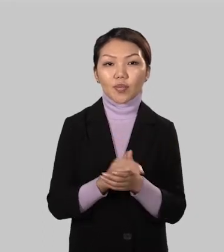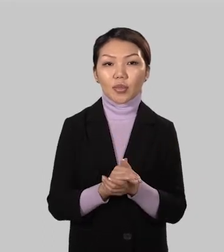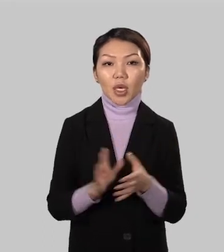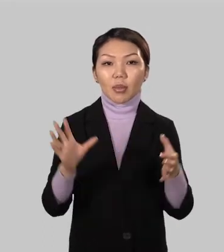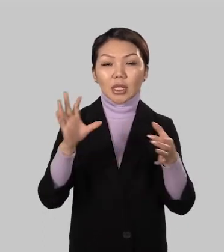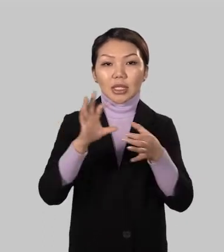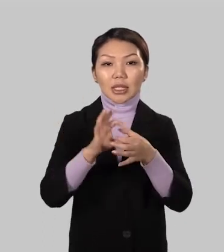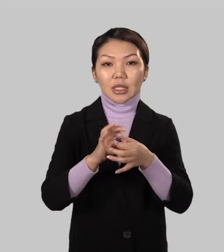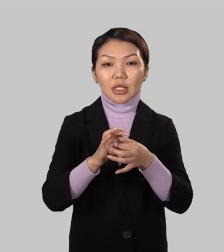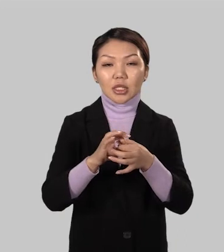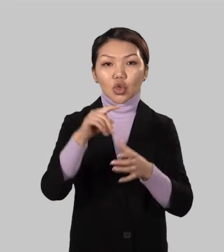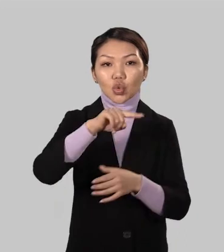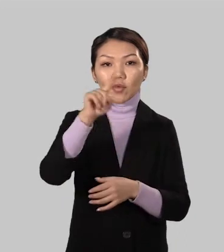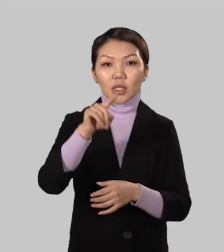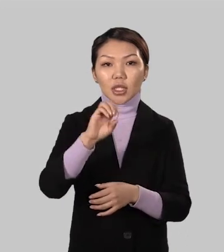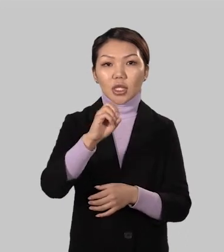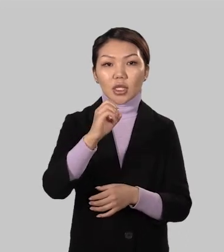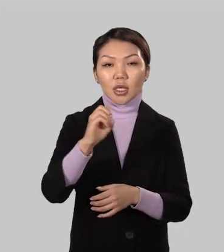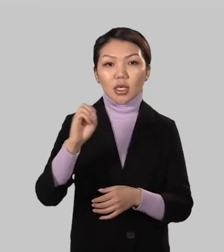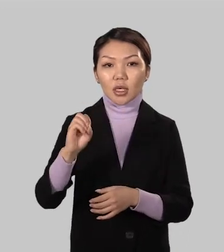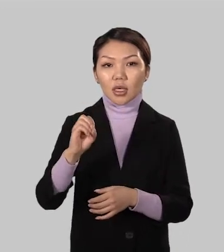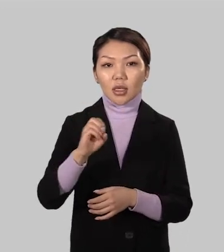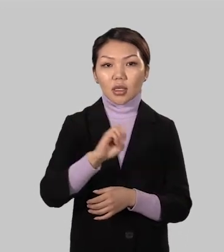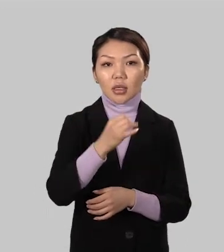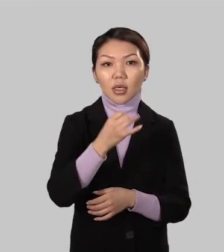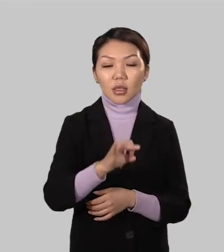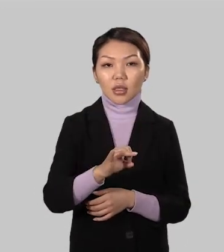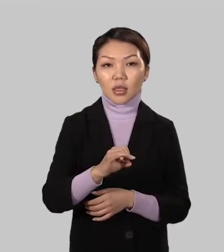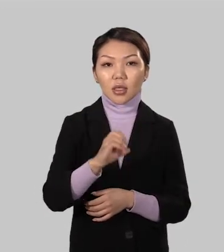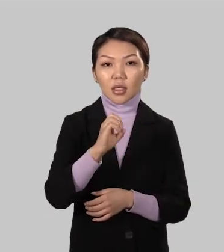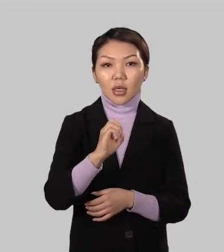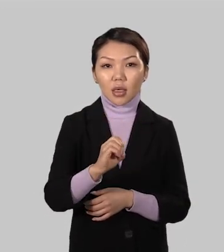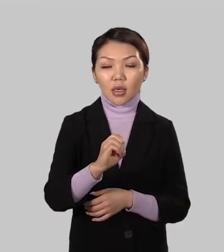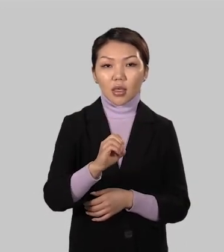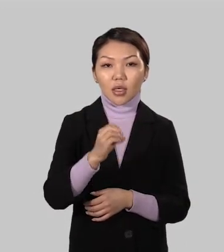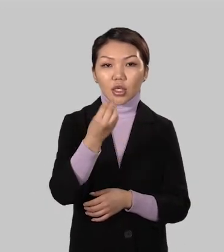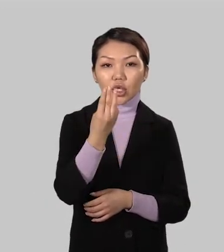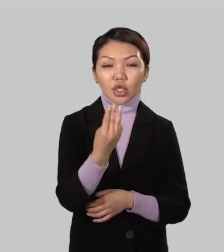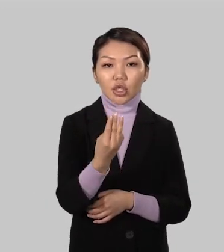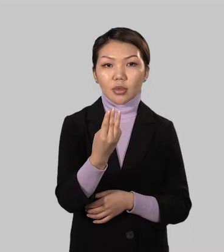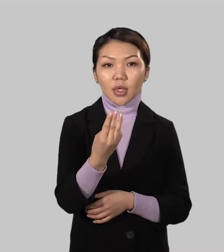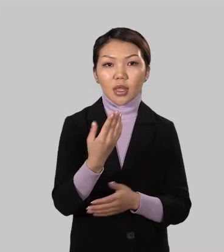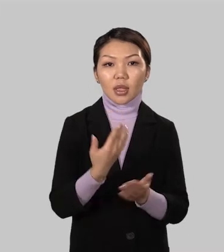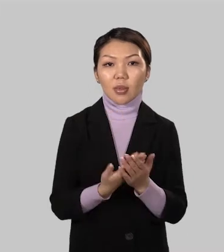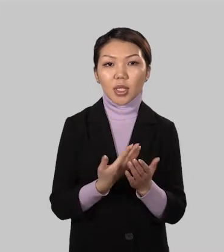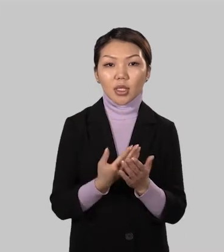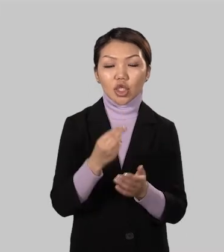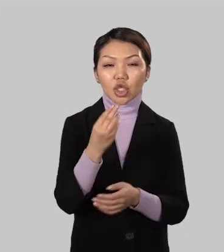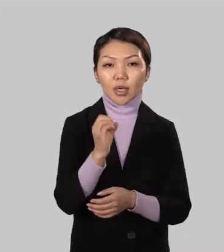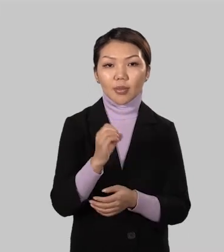присоединения суффиксов е и ей-е ше например